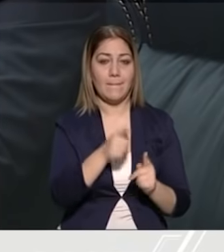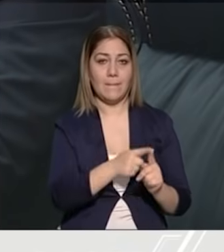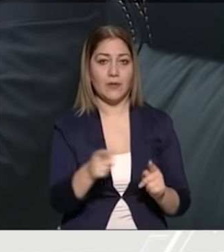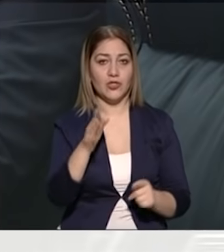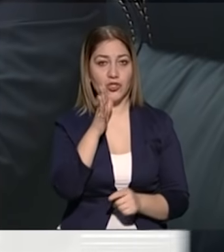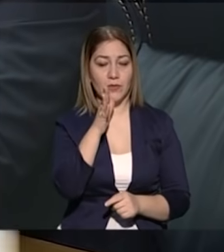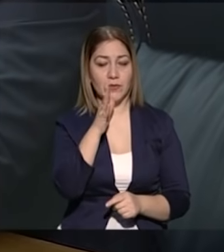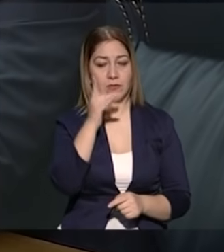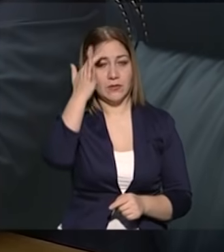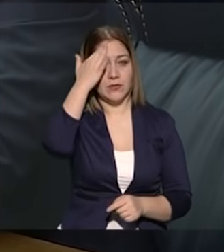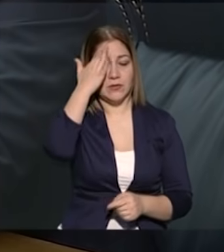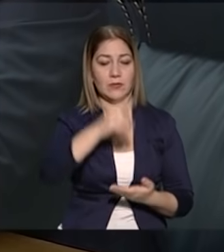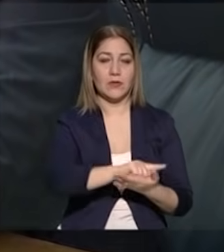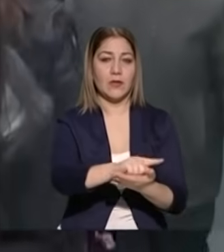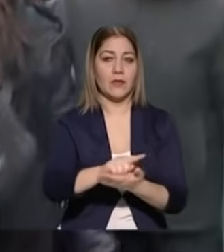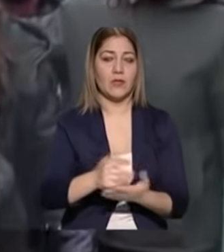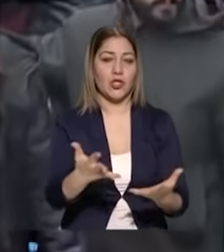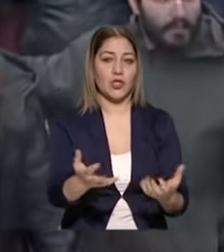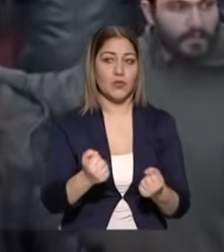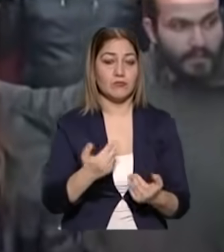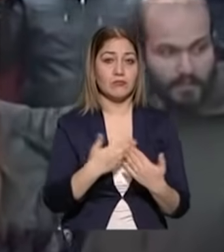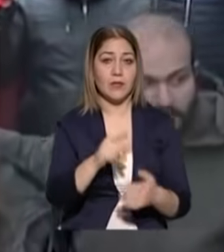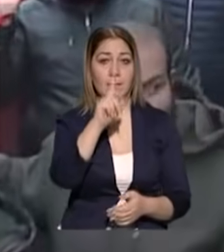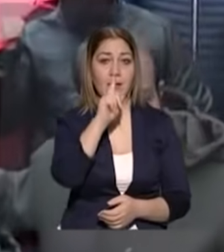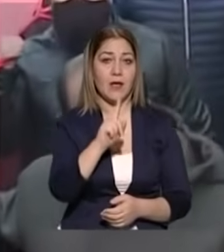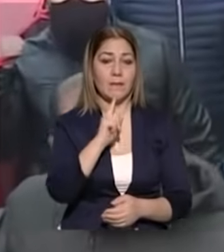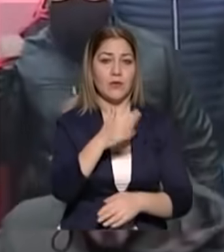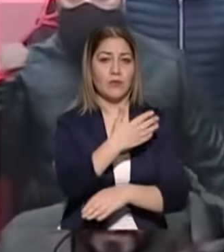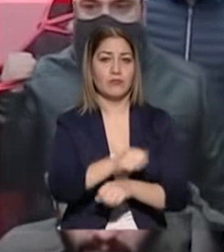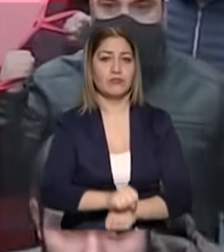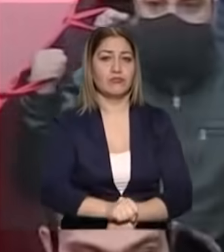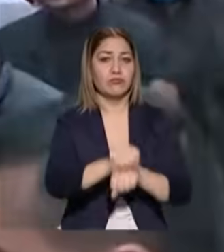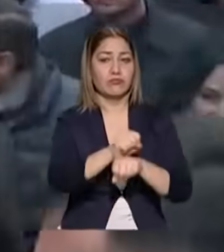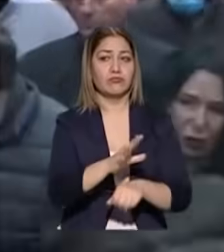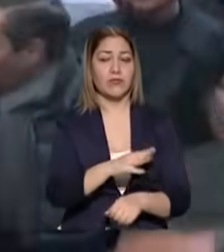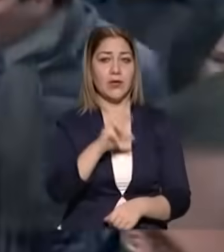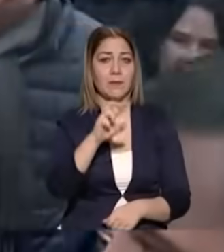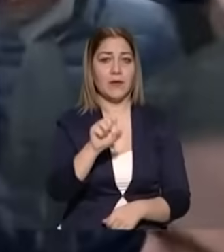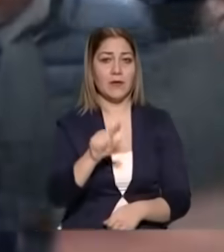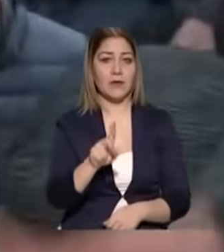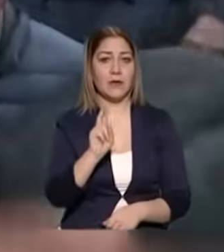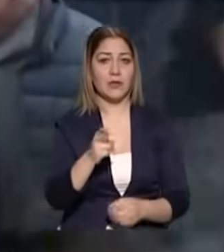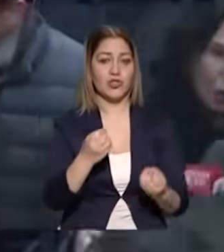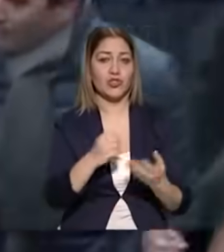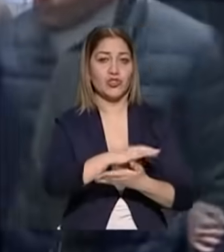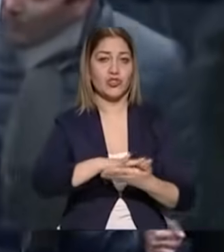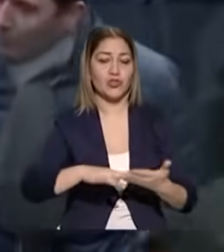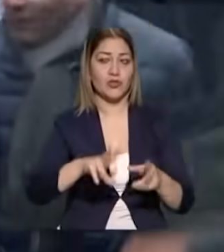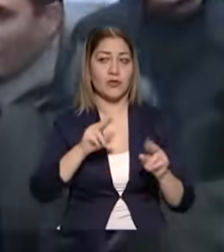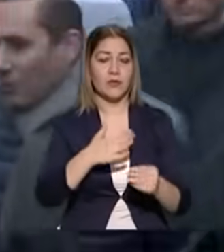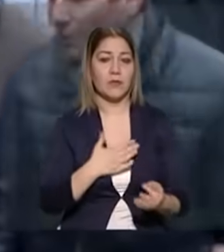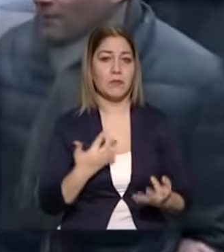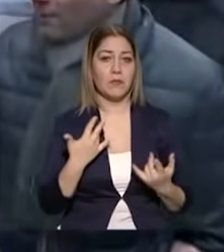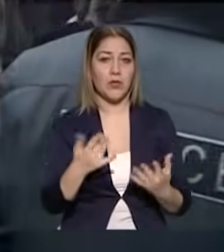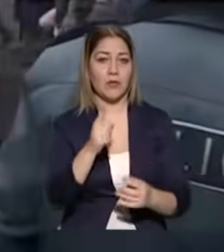ընթացքում նախագծի քննարկում և ընդունում։ Ավելի քան մեկ ամիս փողոցային պայքարի դուրս եկած Բարգավաճ Հայաստանը շարունակում է պնդել իրենց